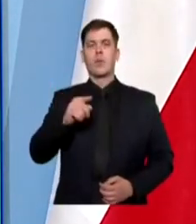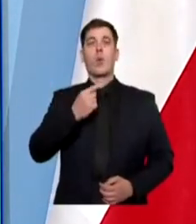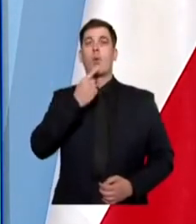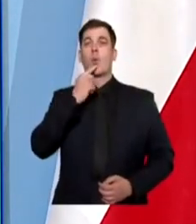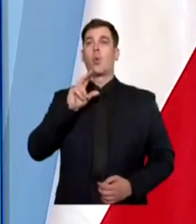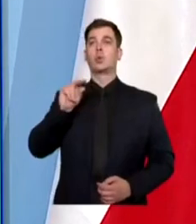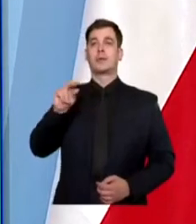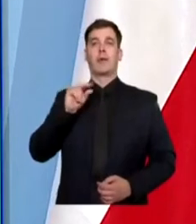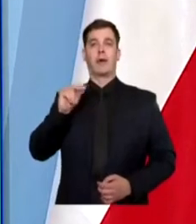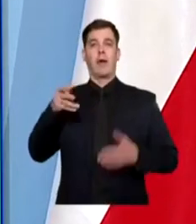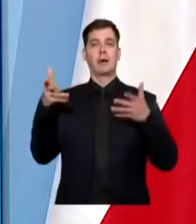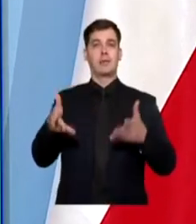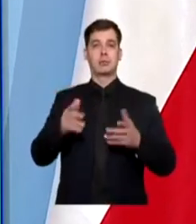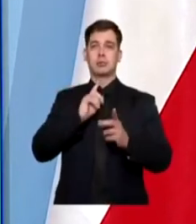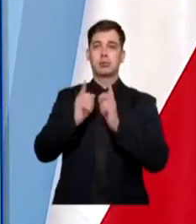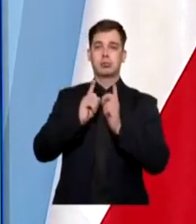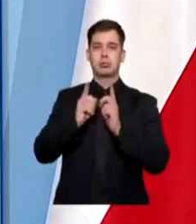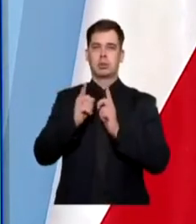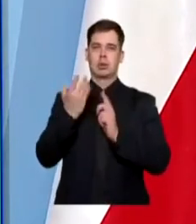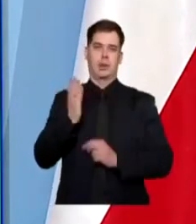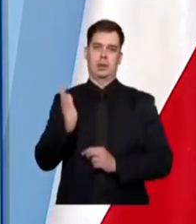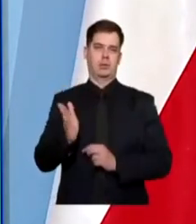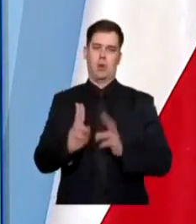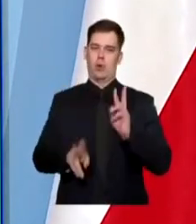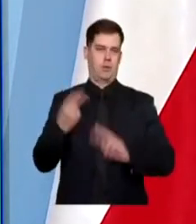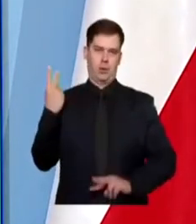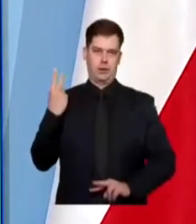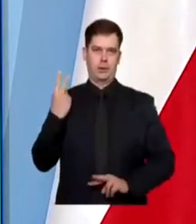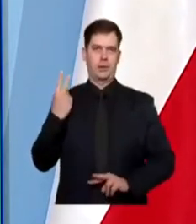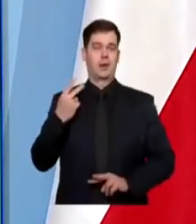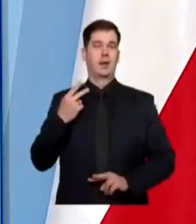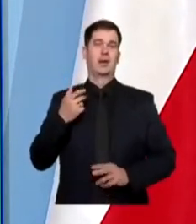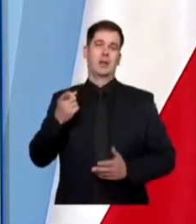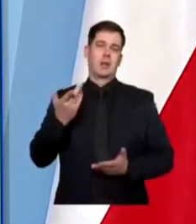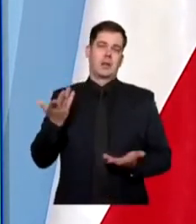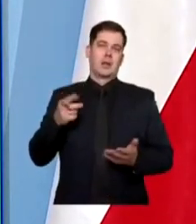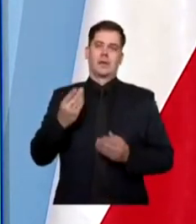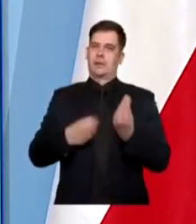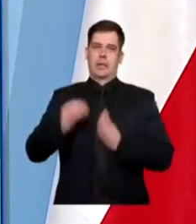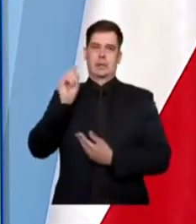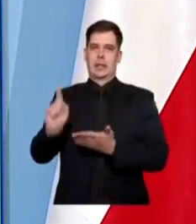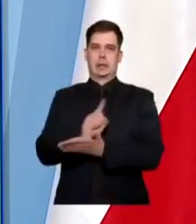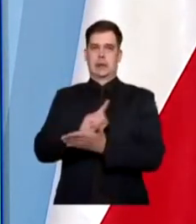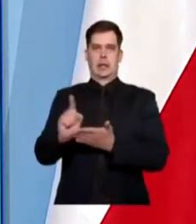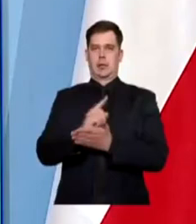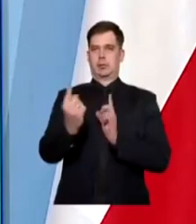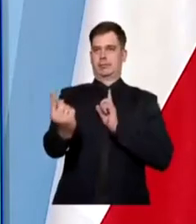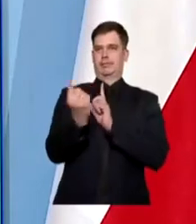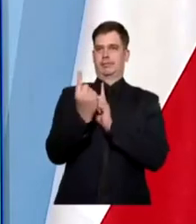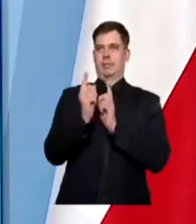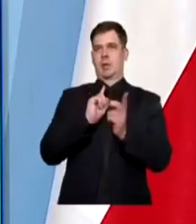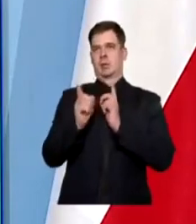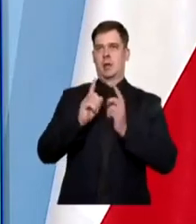ustna egzaminów jest, nie będzie jej po prostu, bo jednak ona daje znacznie większe kontakty